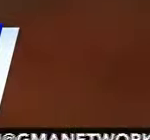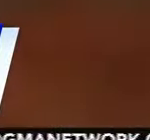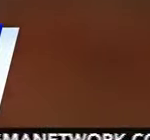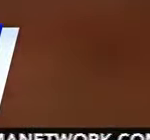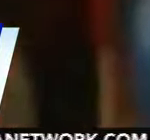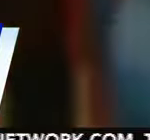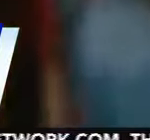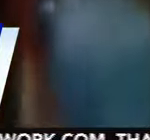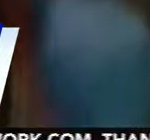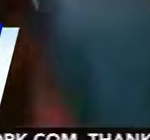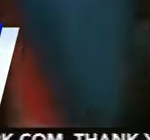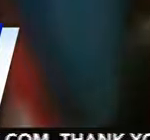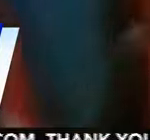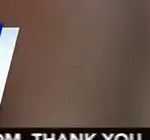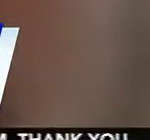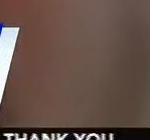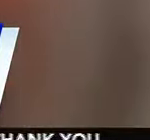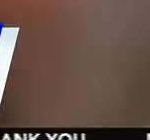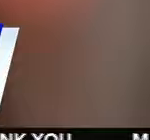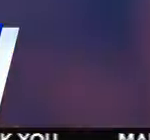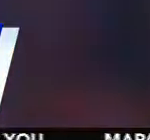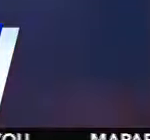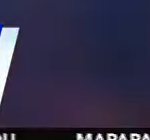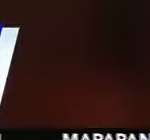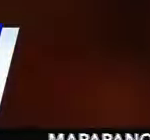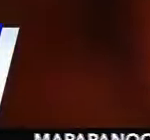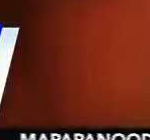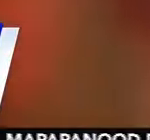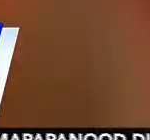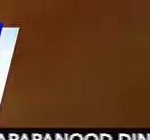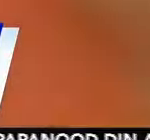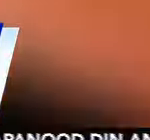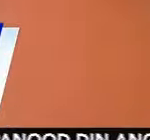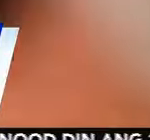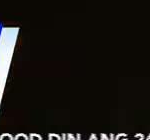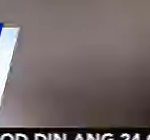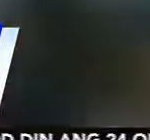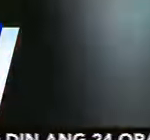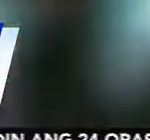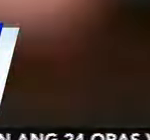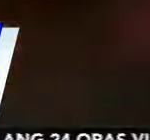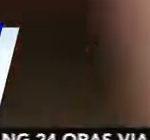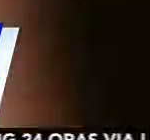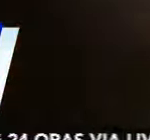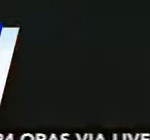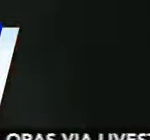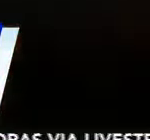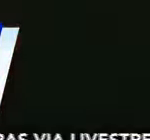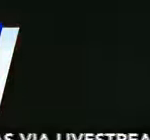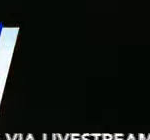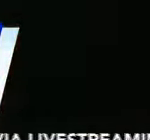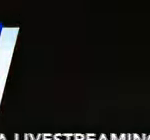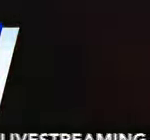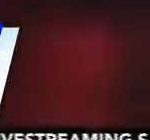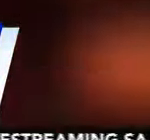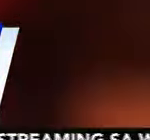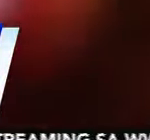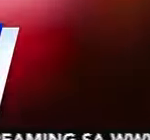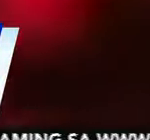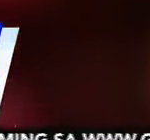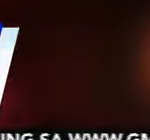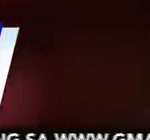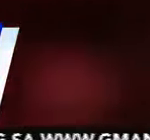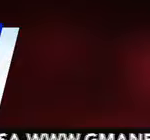sa Naga City, huminto ito sa bayan ng Bombon at doon agad nagbabaan ng mga sakay. Batay sa imbestigasyon ng polisya, lasing ang